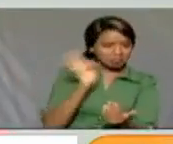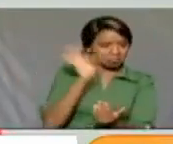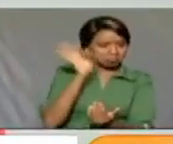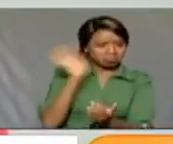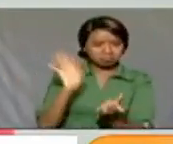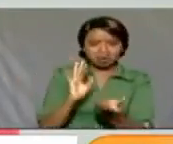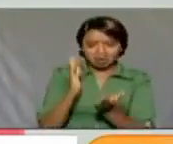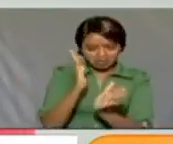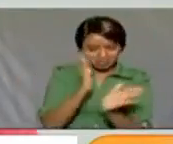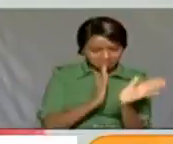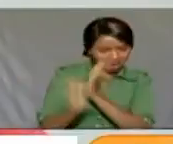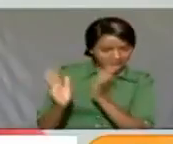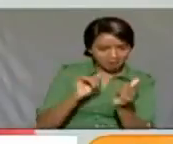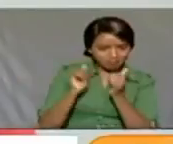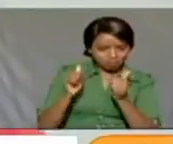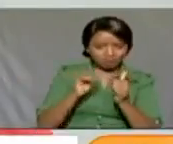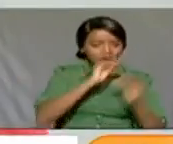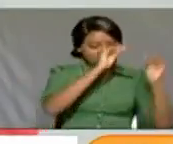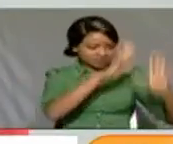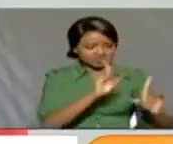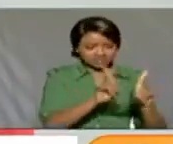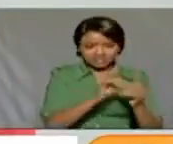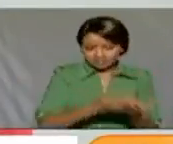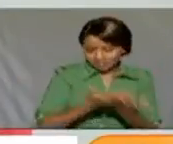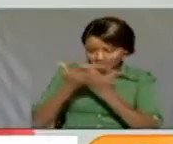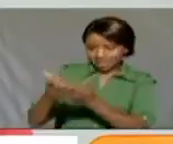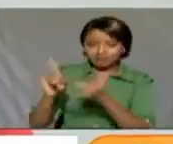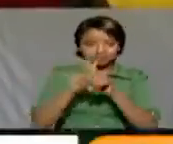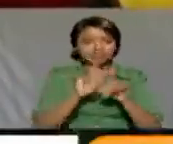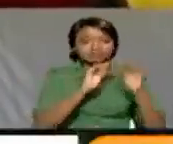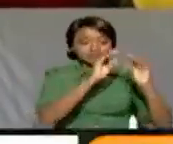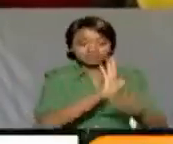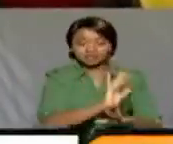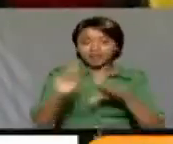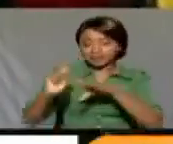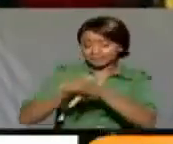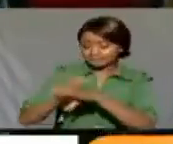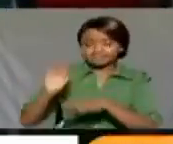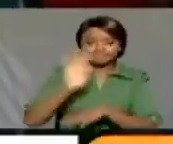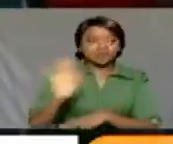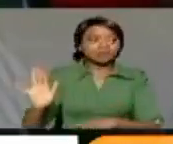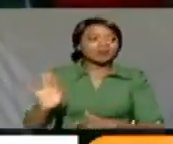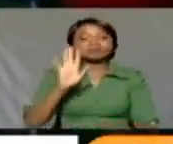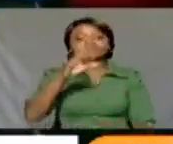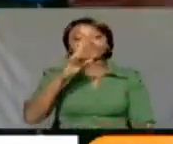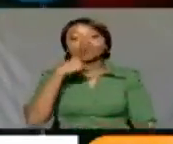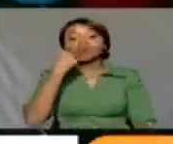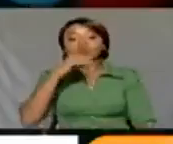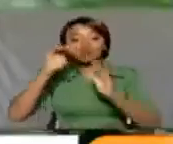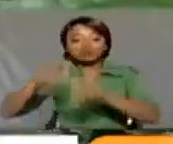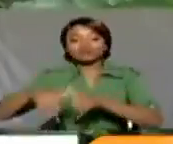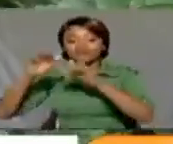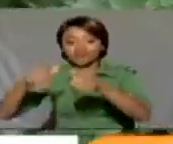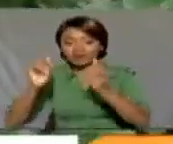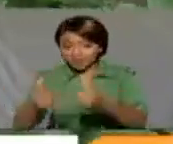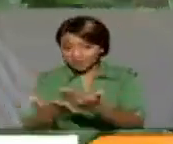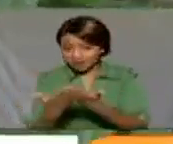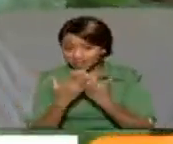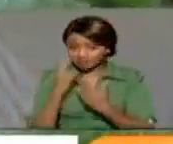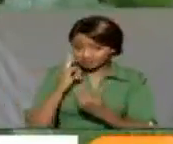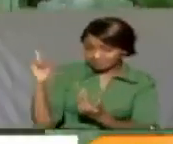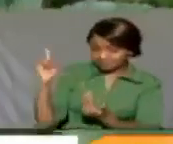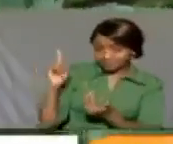by the teachers who are acting as the trainers in the swimming. Ni nani ataweza kutulimia leo? Na ikiwa funzo la siku